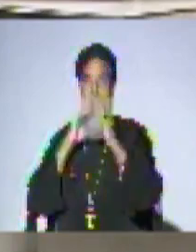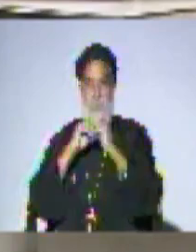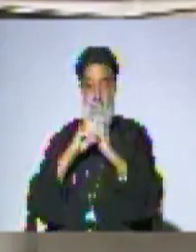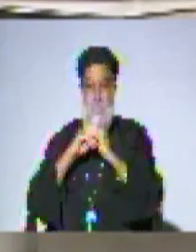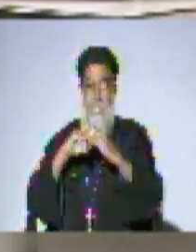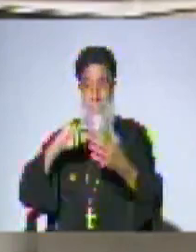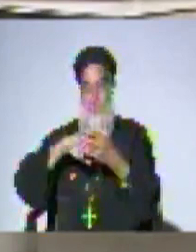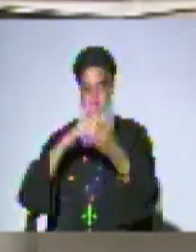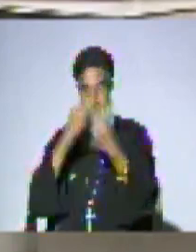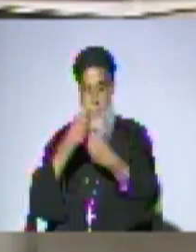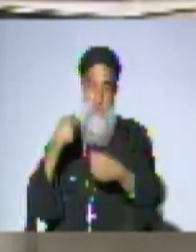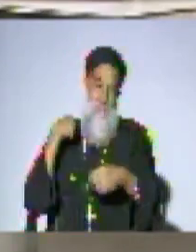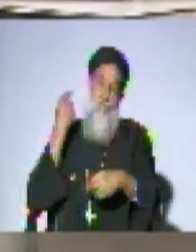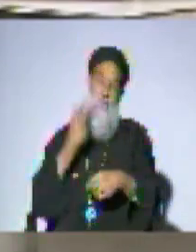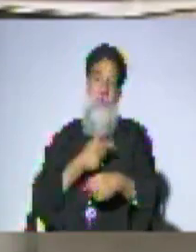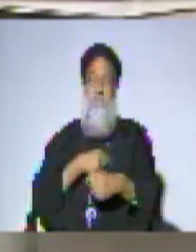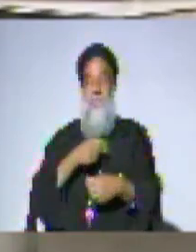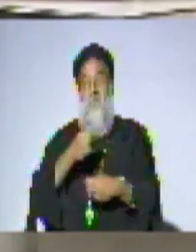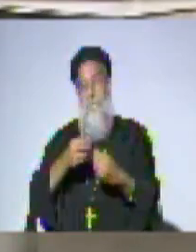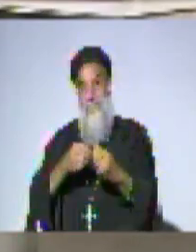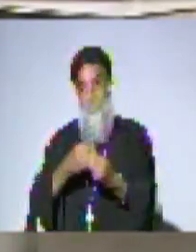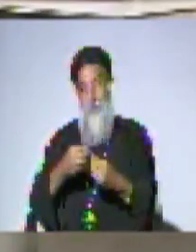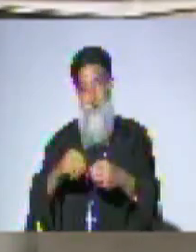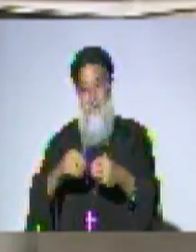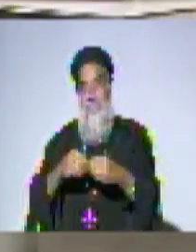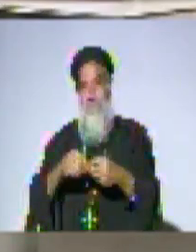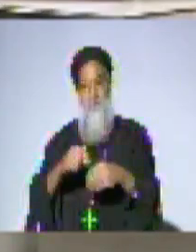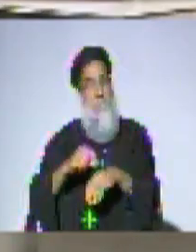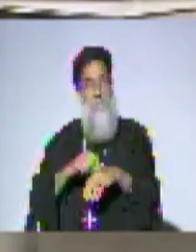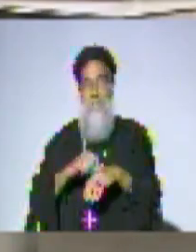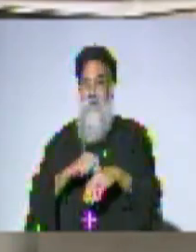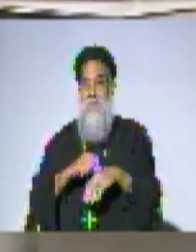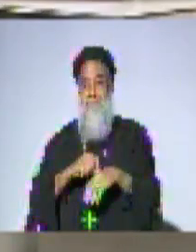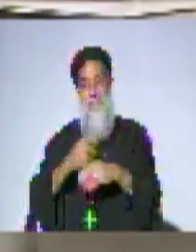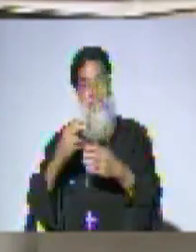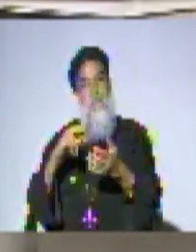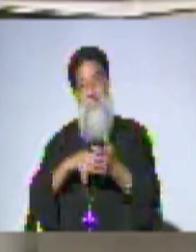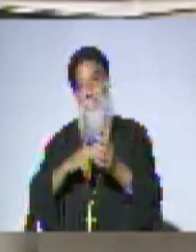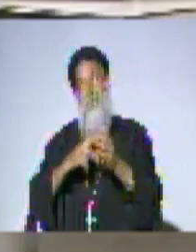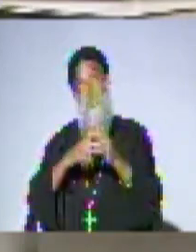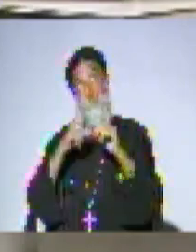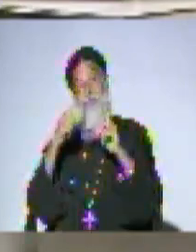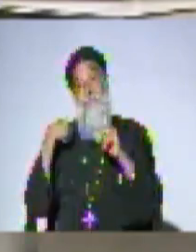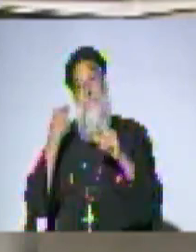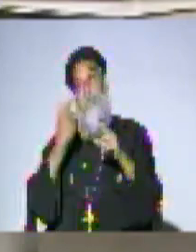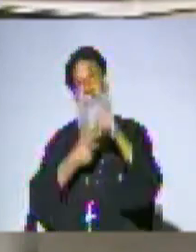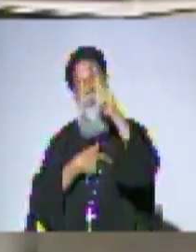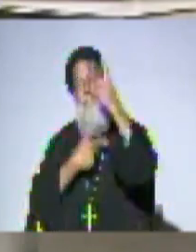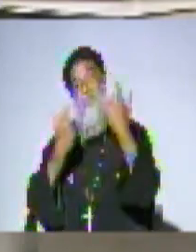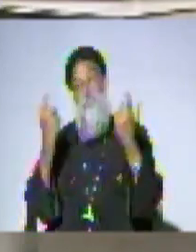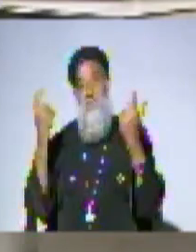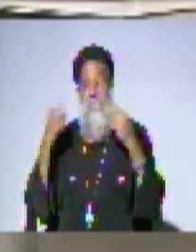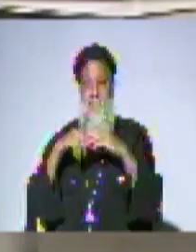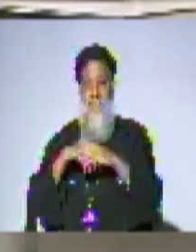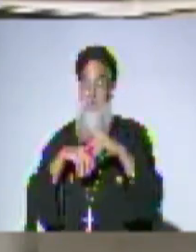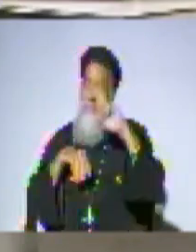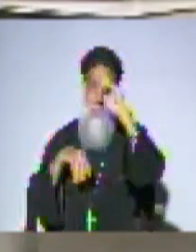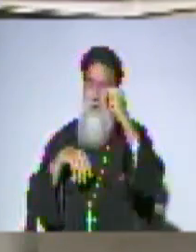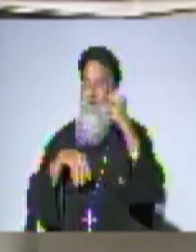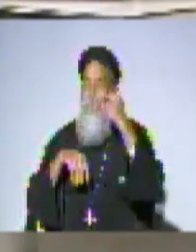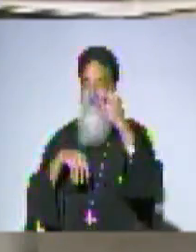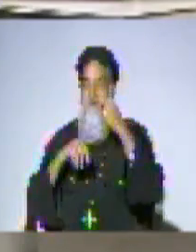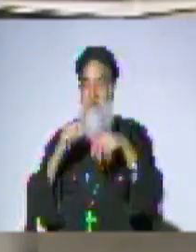مع هذه المقدسات. يعني مين الإنسان علشان يتعامل مع المقدسات دي؟